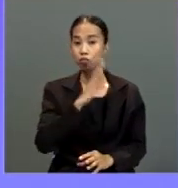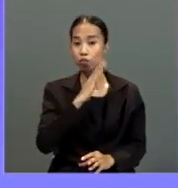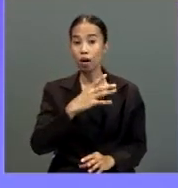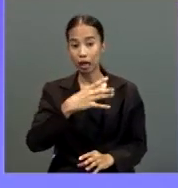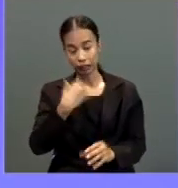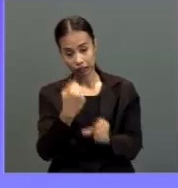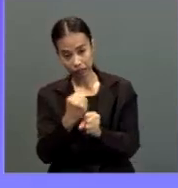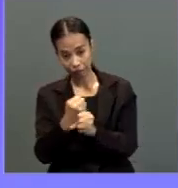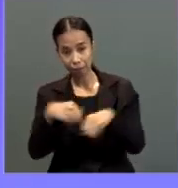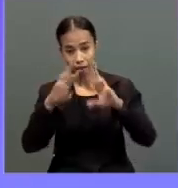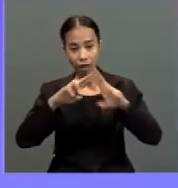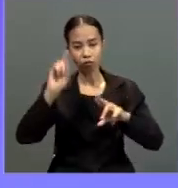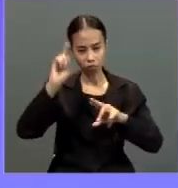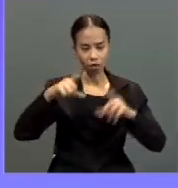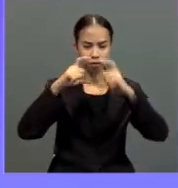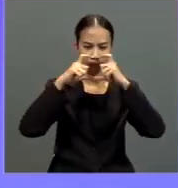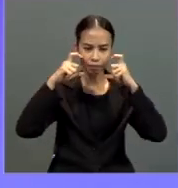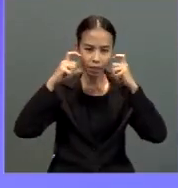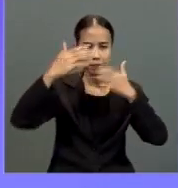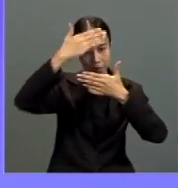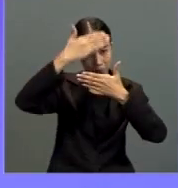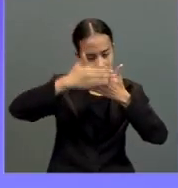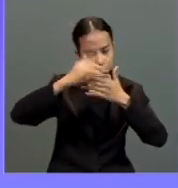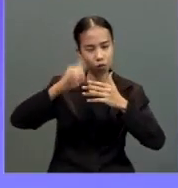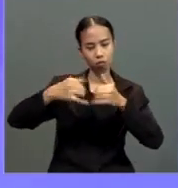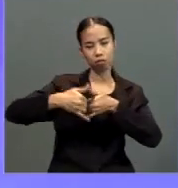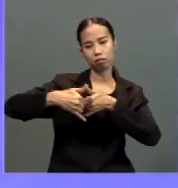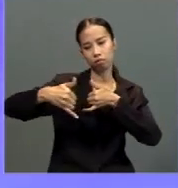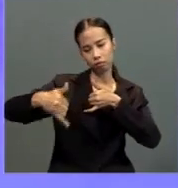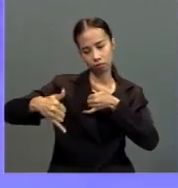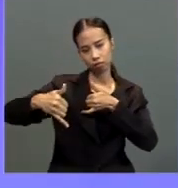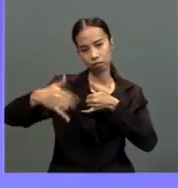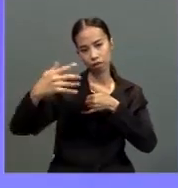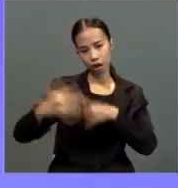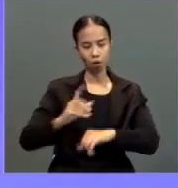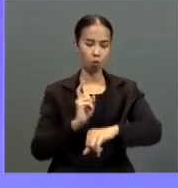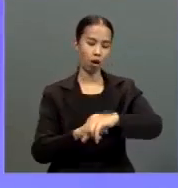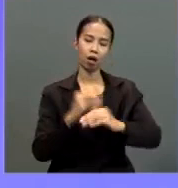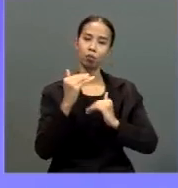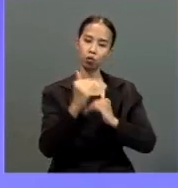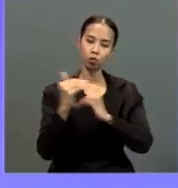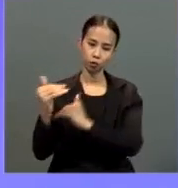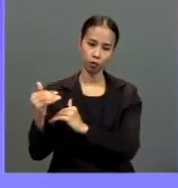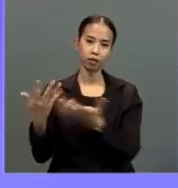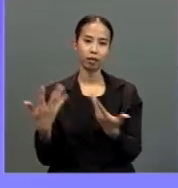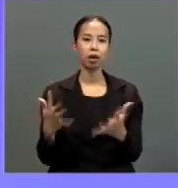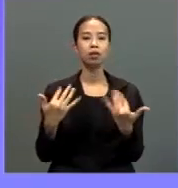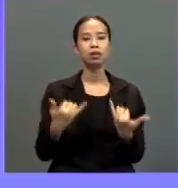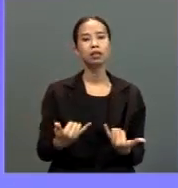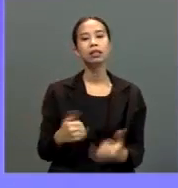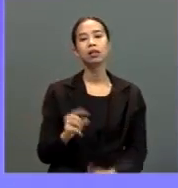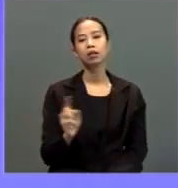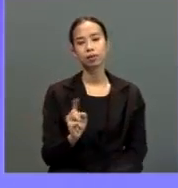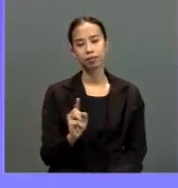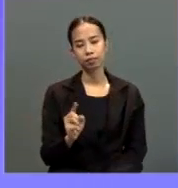ใ ส่เฟซชิลใส่อุปกรณ์ป้องกันเว้นระยะห่างแล้วก็กำหนดระยะเวลาด้วยแต่ถึงแม้จะมีเงื่อนไขอะไรก็ต